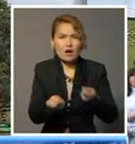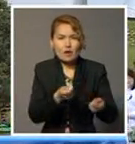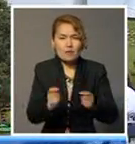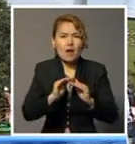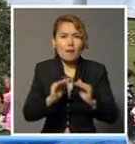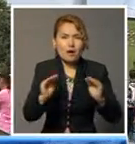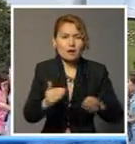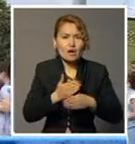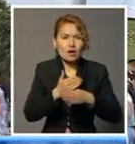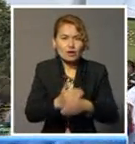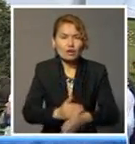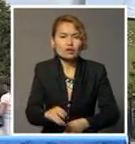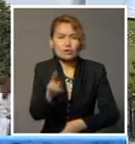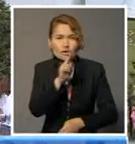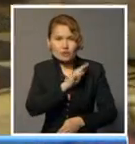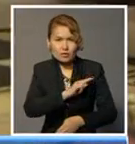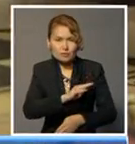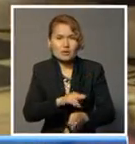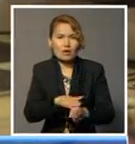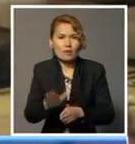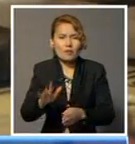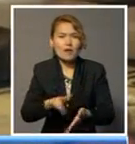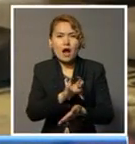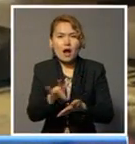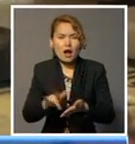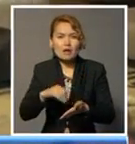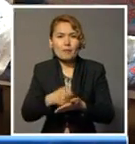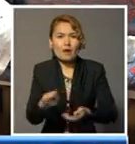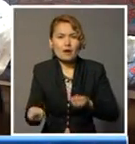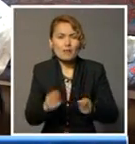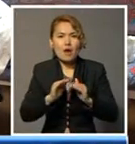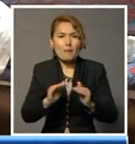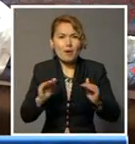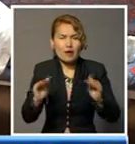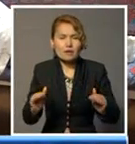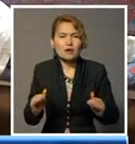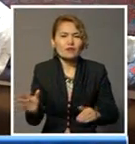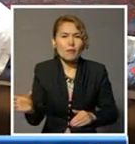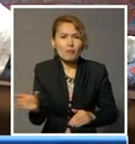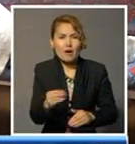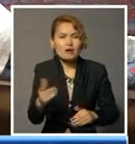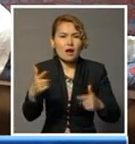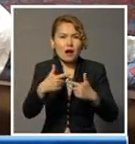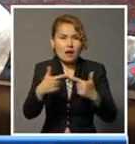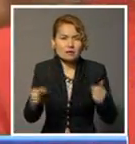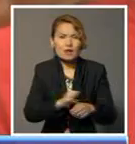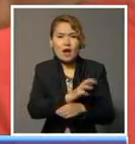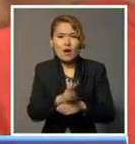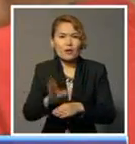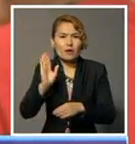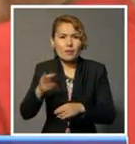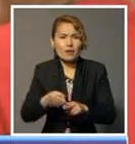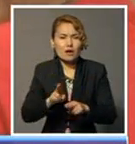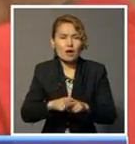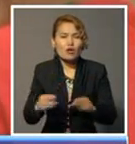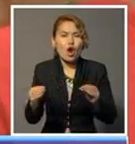және орналастыру жұмыстарын пысықтап жатыр. Қала басшысы Әсет Бүсекешев балалардың жатын орнынан қиындық көрмейтінін айтып отыр. Оларды орналастыруға